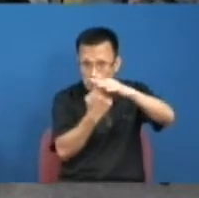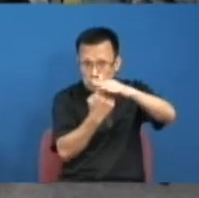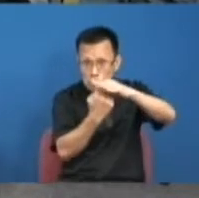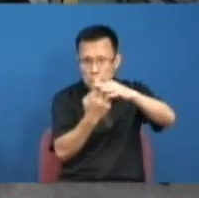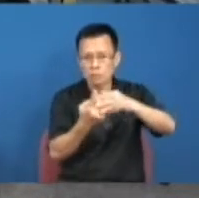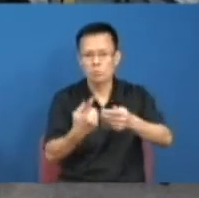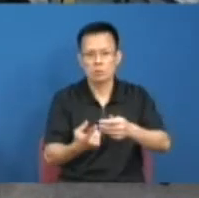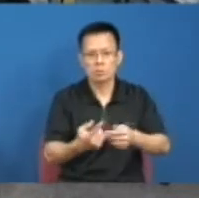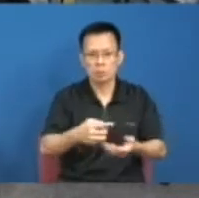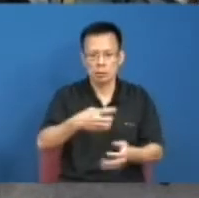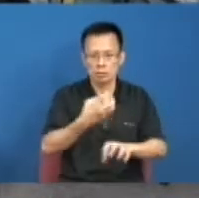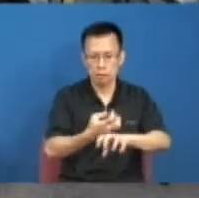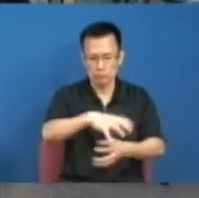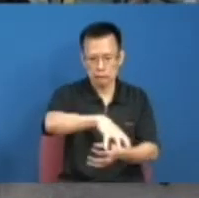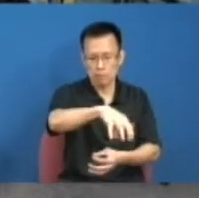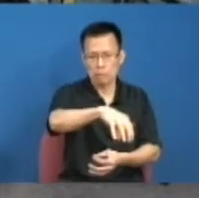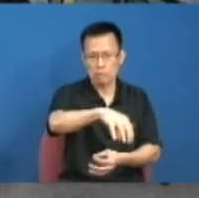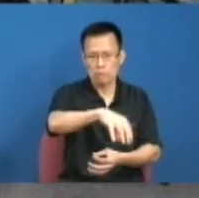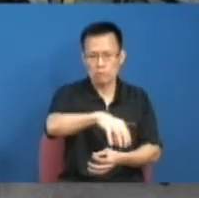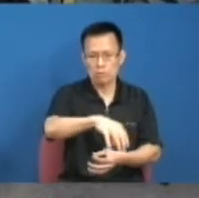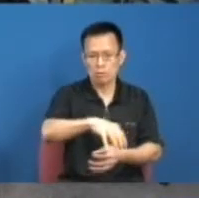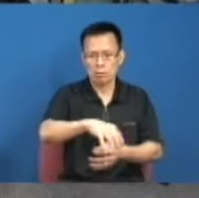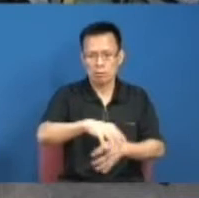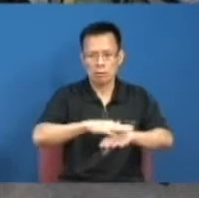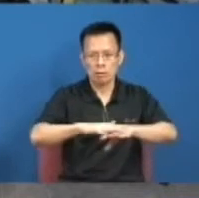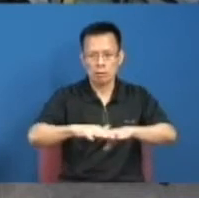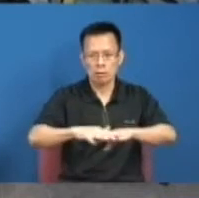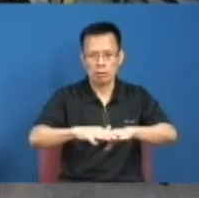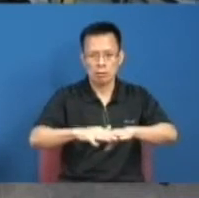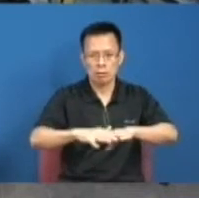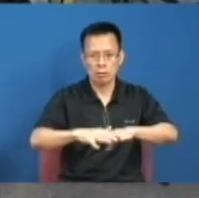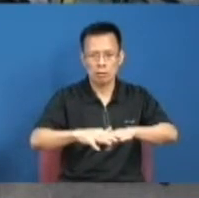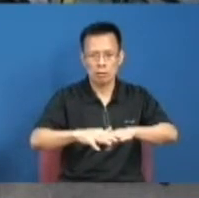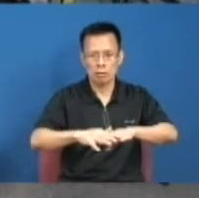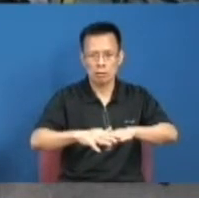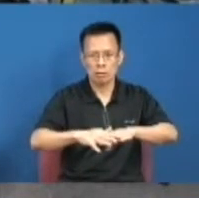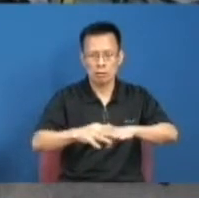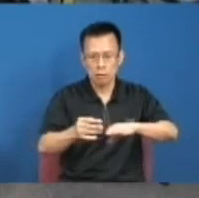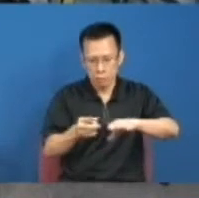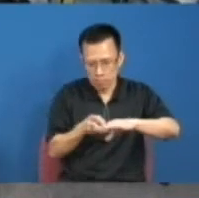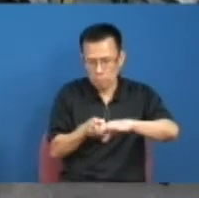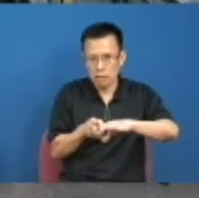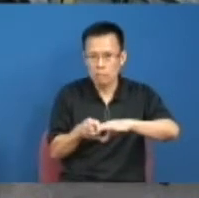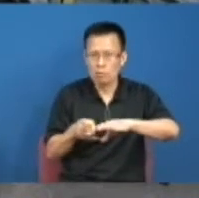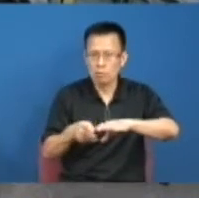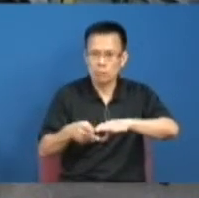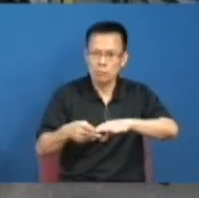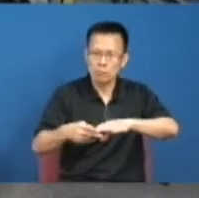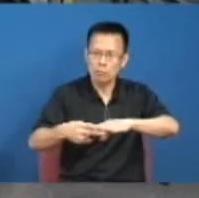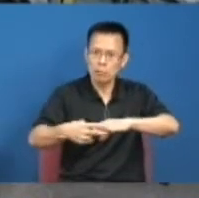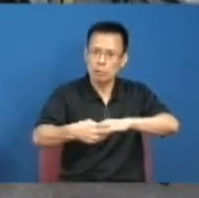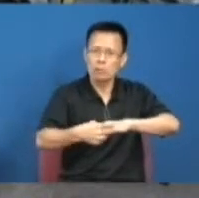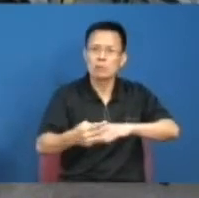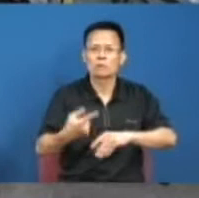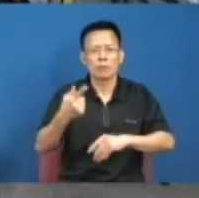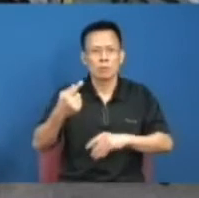有啲等喺個地台個面咧， 或者有啲批評頂住啊，咁 你要裁，好似裁衫咁，你要裁個方法係